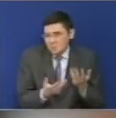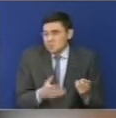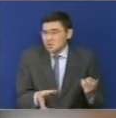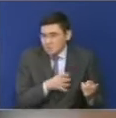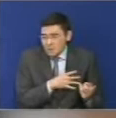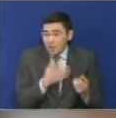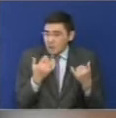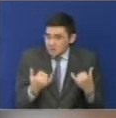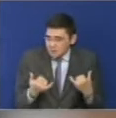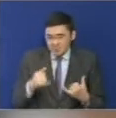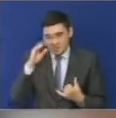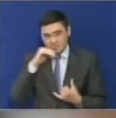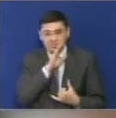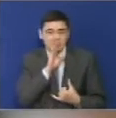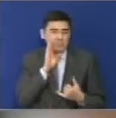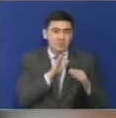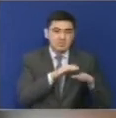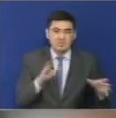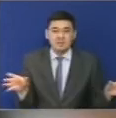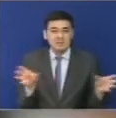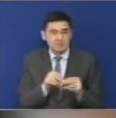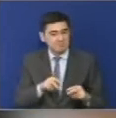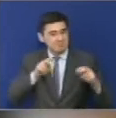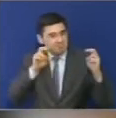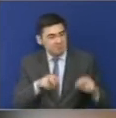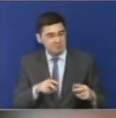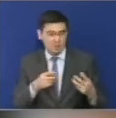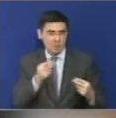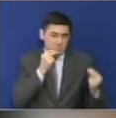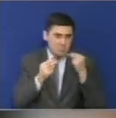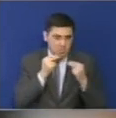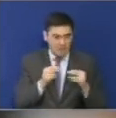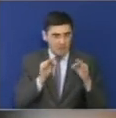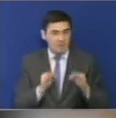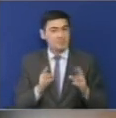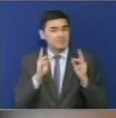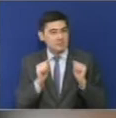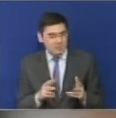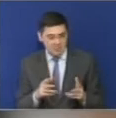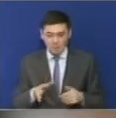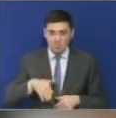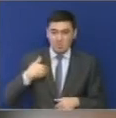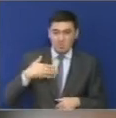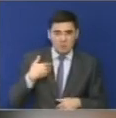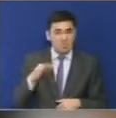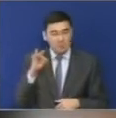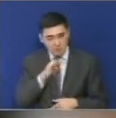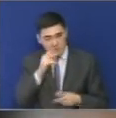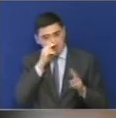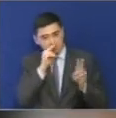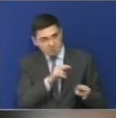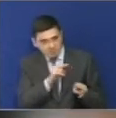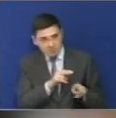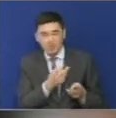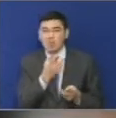Қазір ата-анасы баласымен бірге күні бойы үйде отырып, дұрыс тамақтанудың не екенін, денсаулық үшін қаншалықты маңызды екенін және